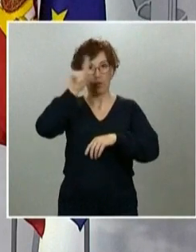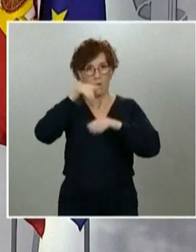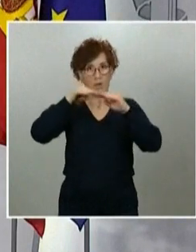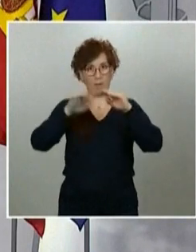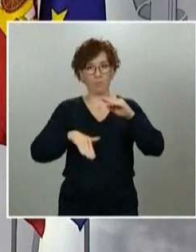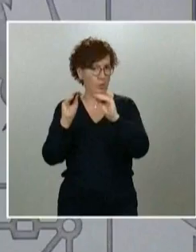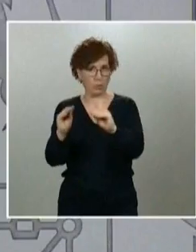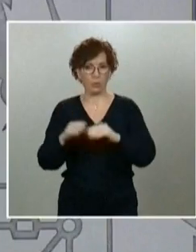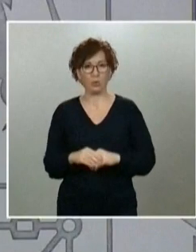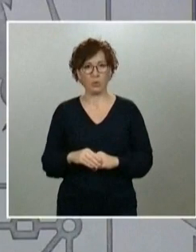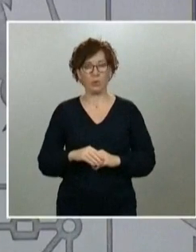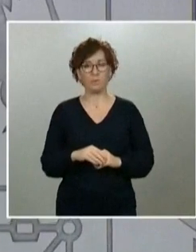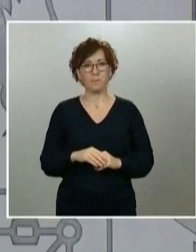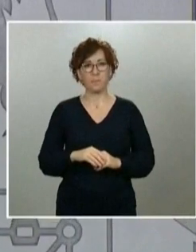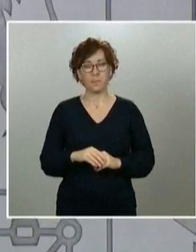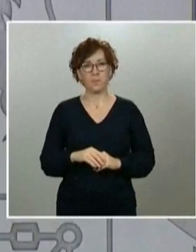autorités.